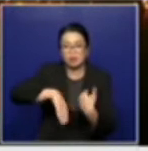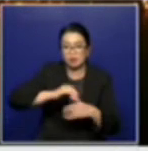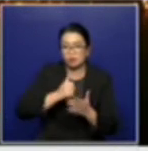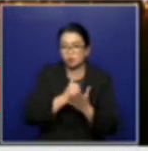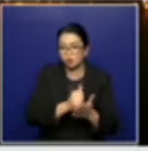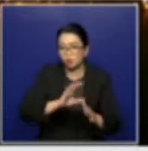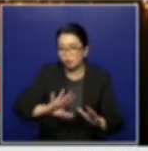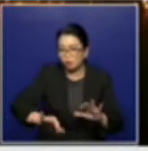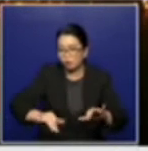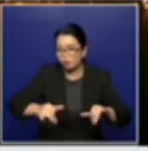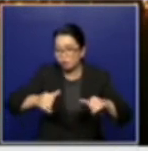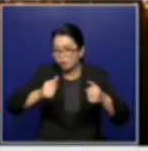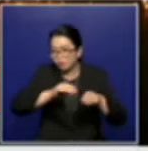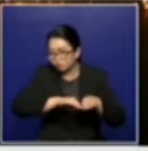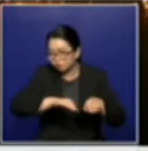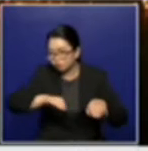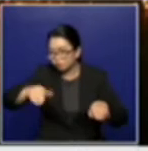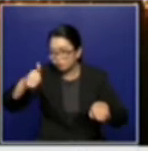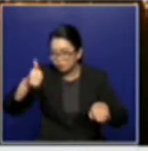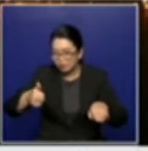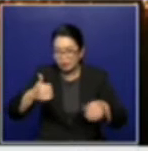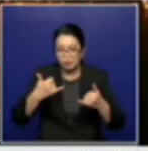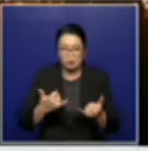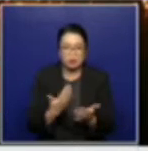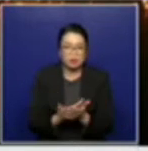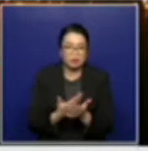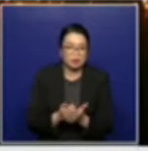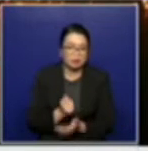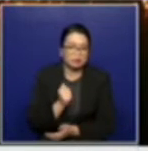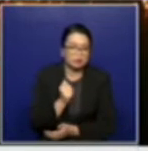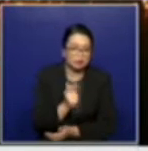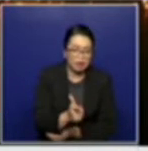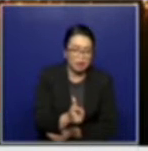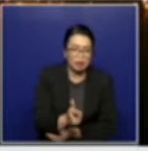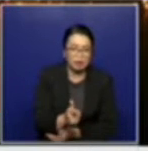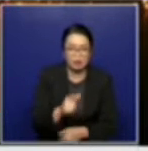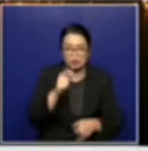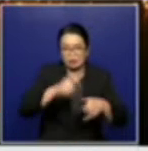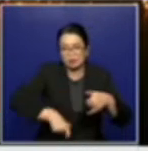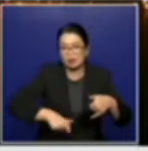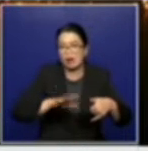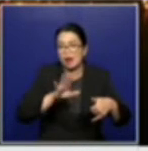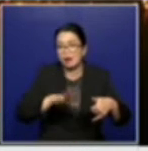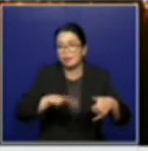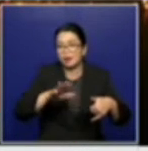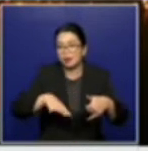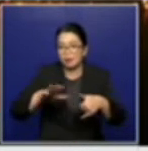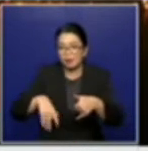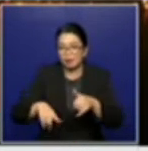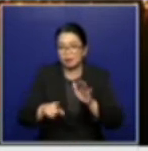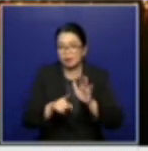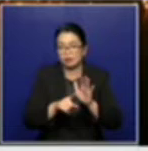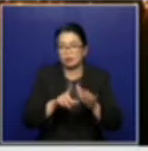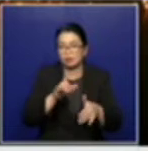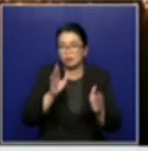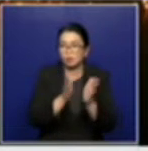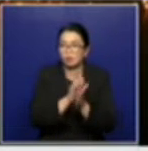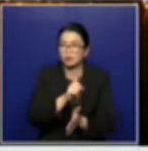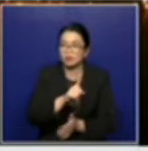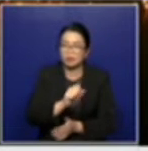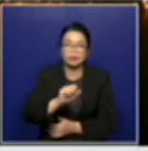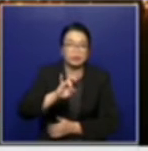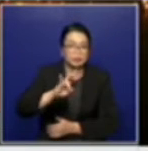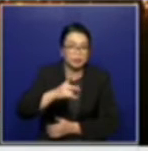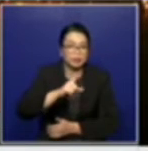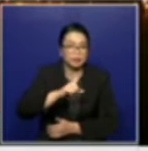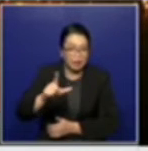ราได้ใช้จ่ายเงินเพื่อการเยียวยาชดเชยรายได้รายละ 5,000 บาทไปจำนวน 170,000 ล้าน